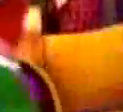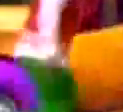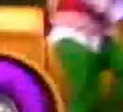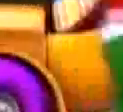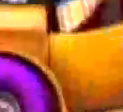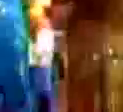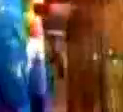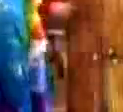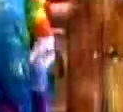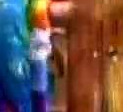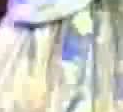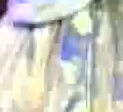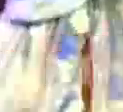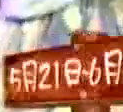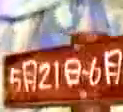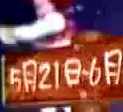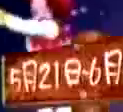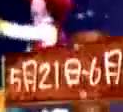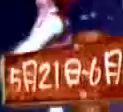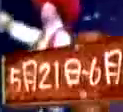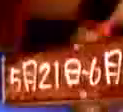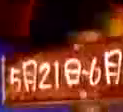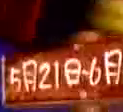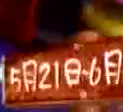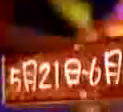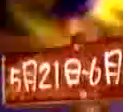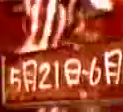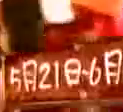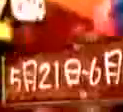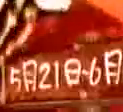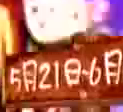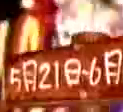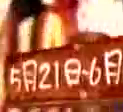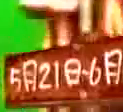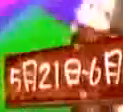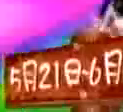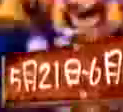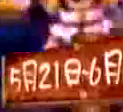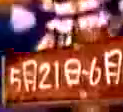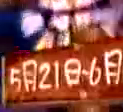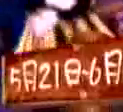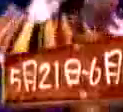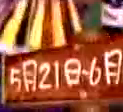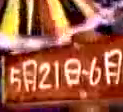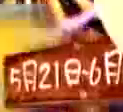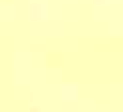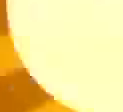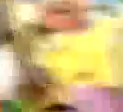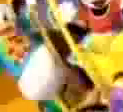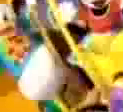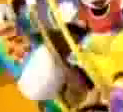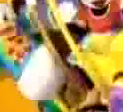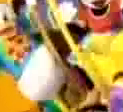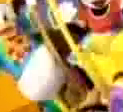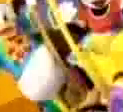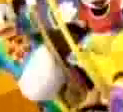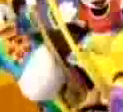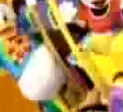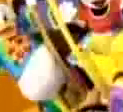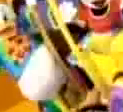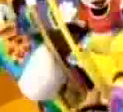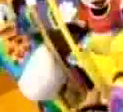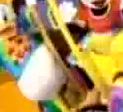外的摇滚冒险旅程。全新的迪士尼音乐剧《米奇的摇滚冒险》，5月21日起全台冒险。购票请洽